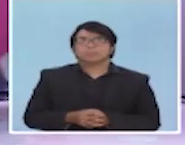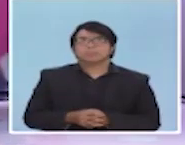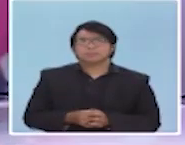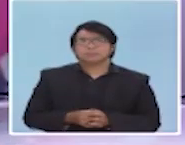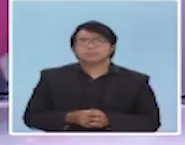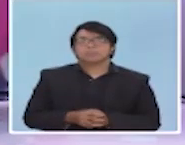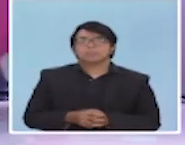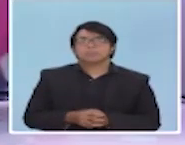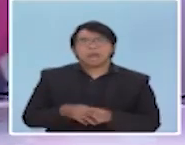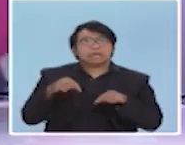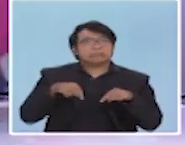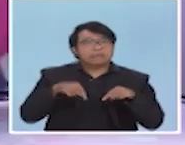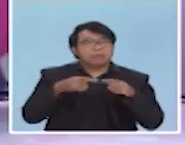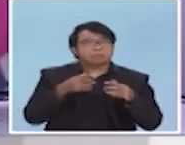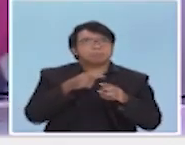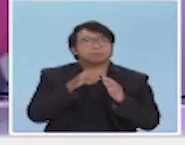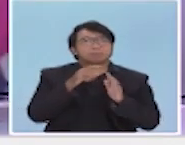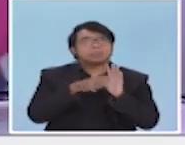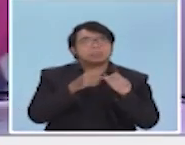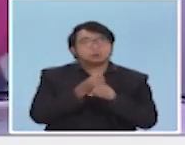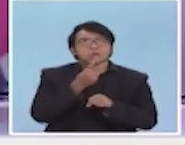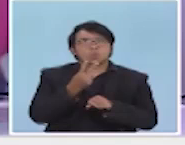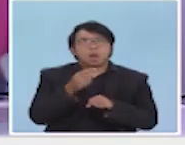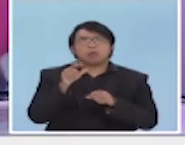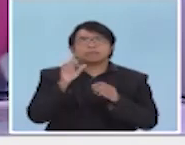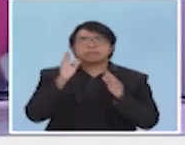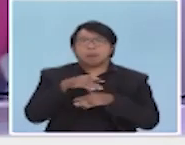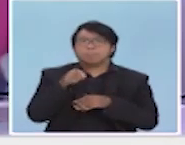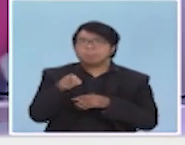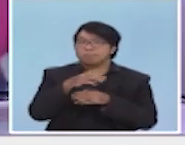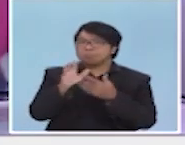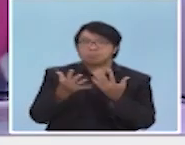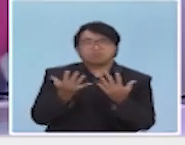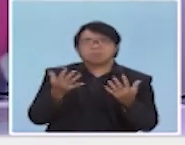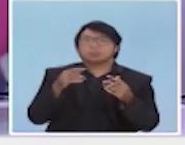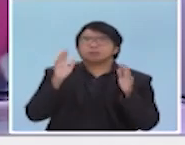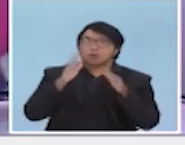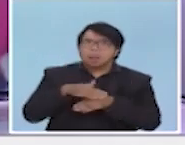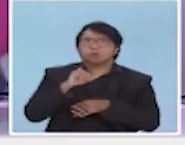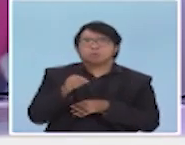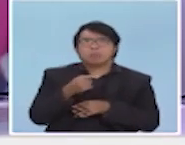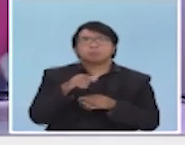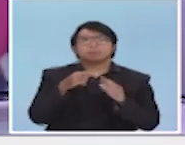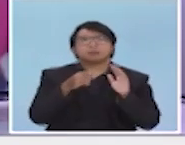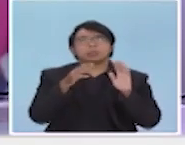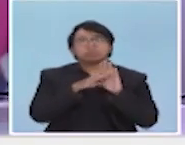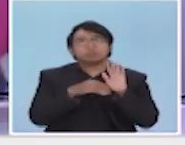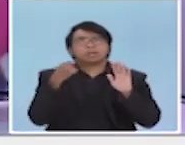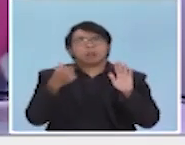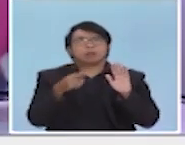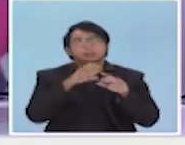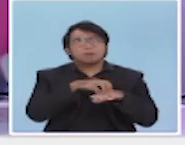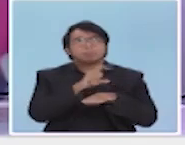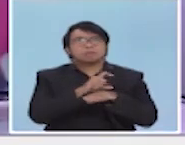Pemirsa, ini merupakan pekan kedua umat Islam melakukan sholat Jumat. Bagaimana penerapan protokol kesehatan di masjid? Kita sudah bergabung dengan rekan Gebi